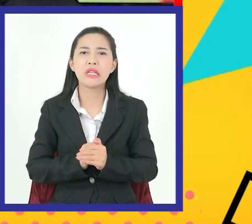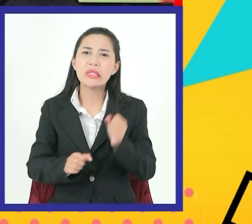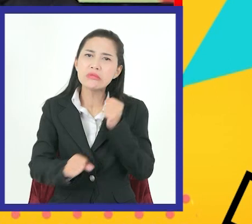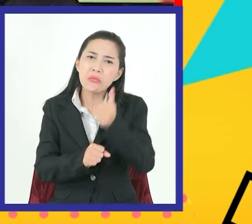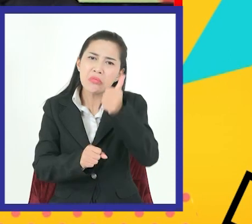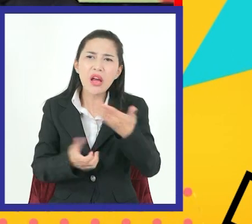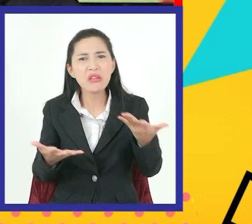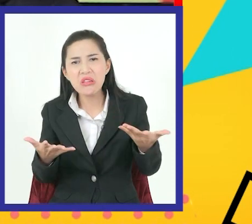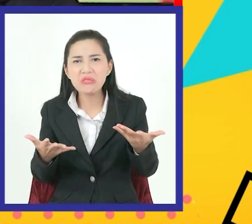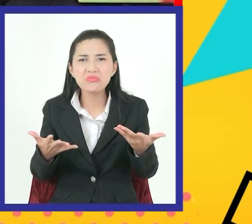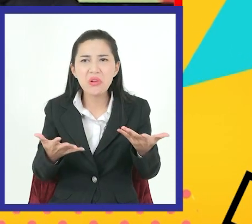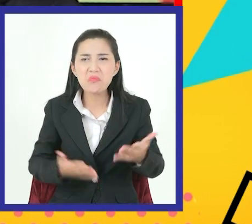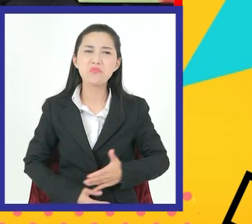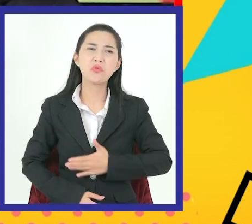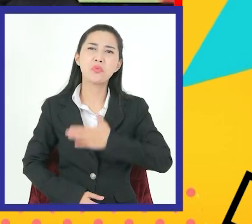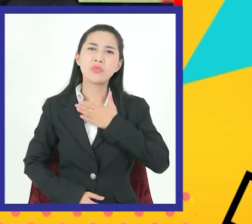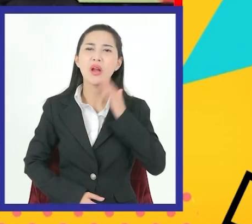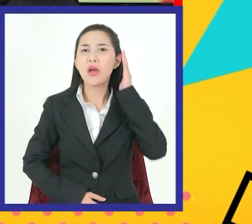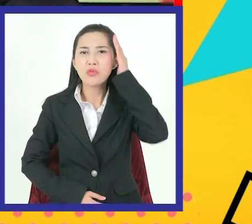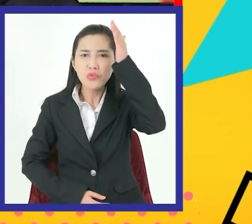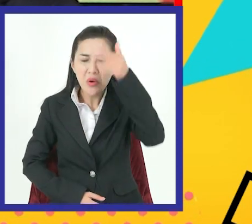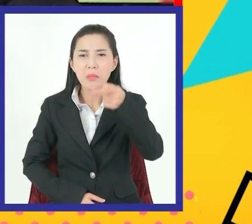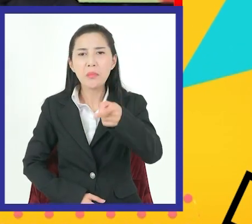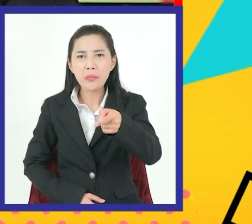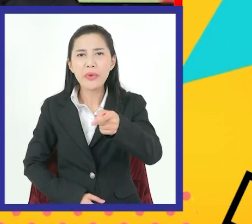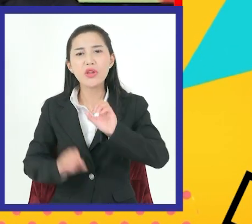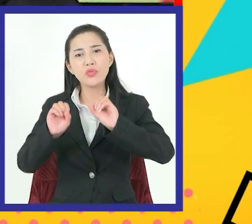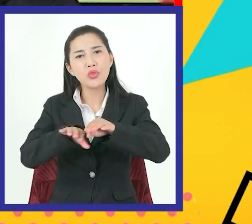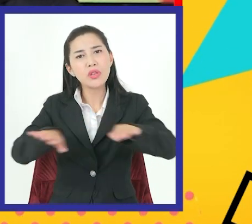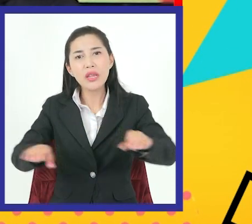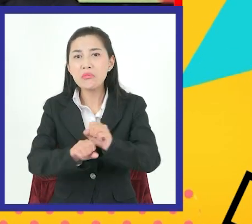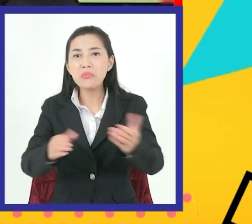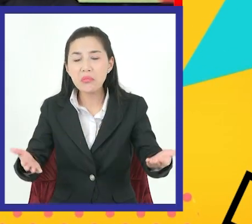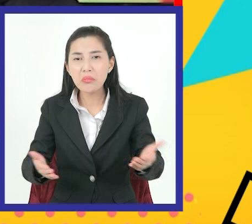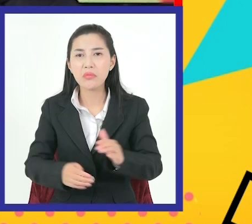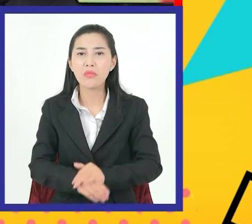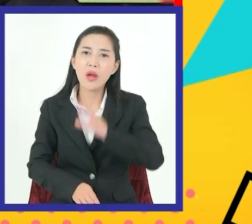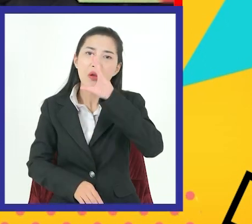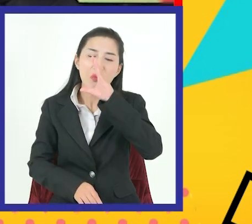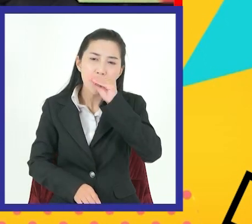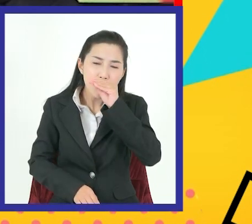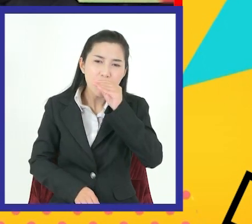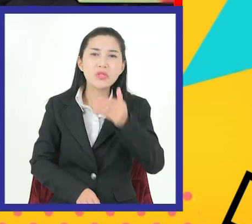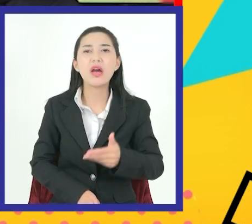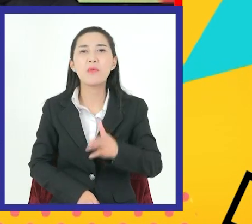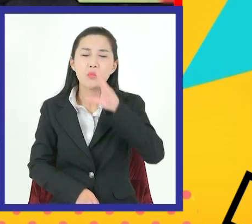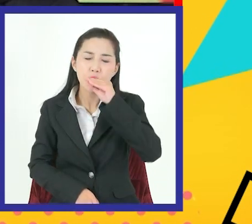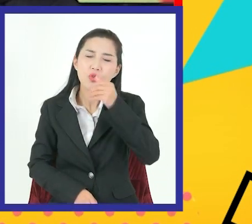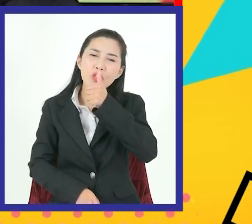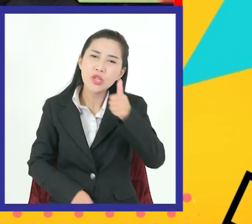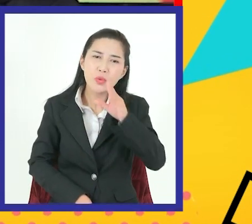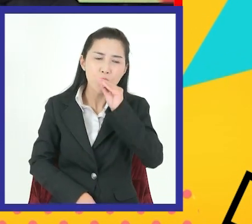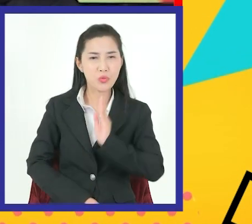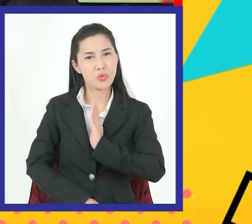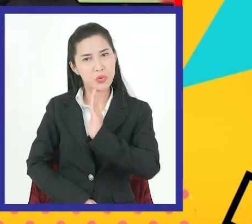อย่างน่าชื่นตาบานแล้วต่อไปนี้ท่านประธานครับเราจะสอนเด็กว่ายังไงล่ะครับว่าให้พูดจาให้สุภาพพูดจาให้ซื่อ